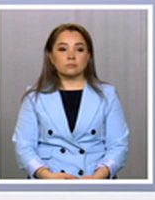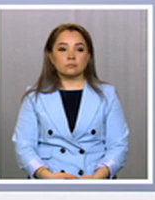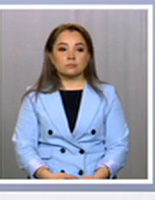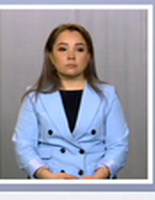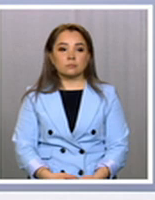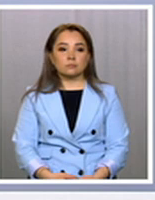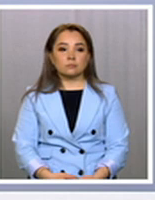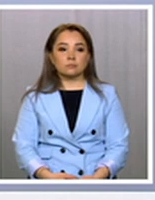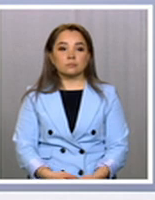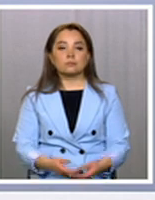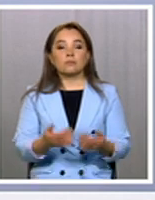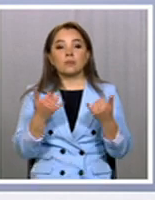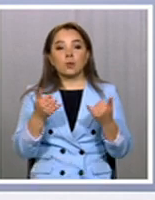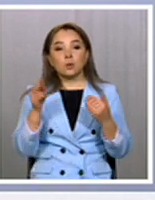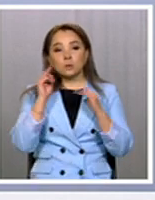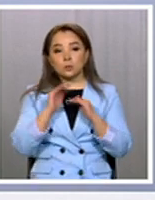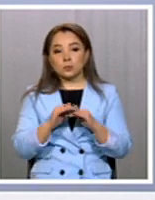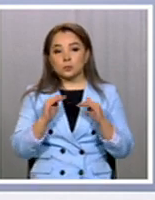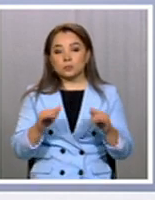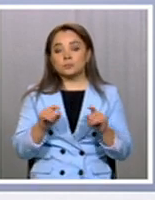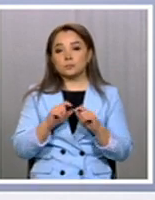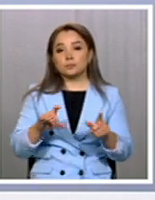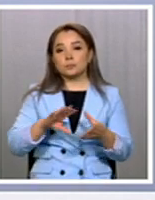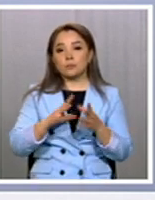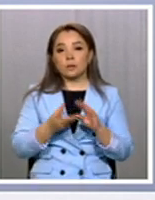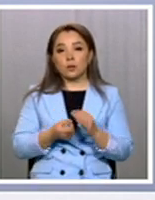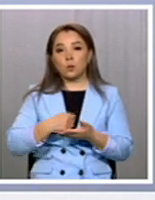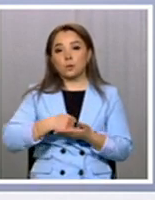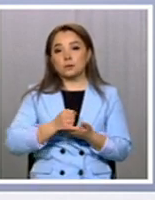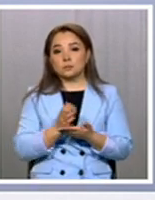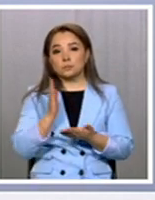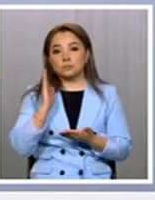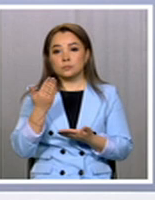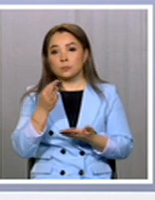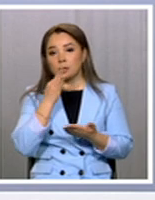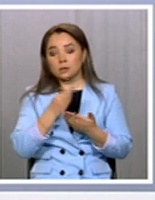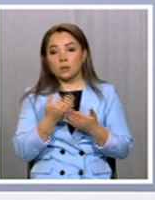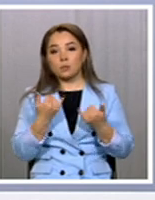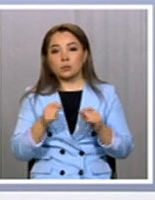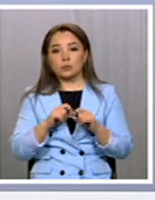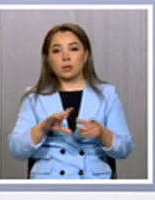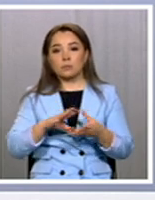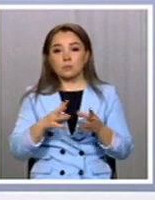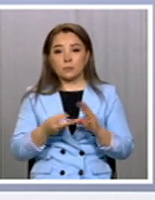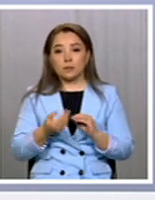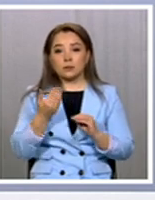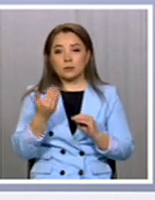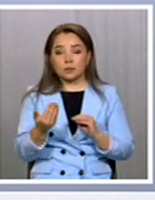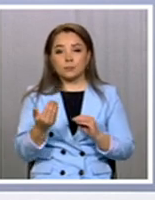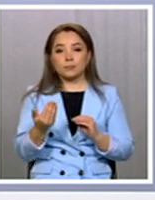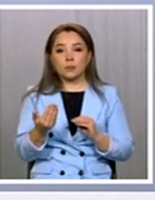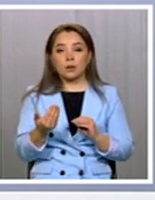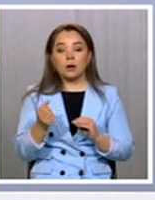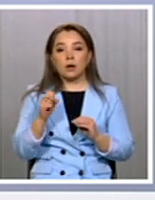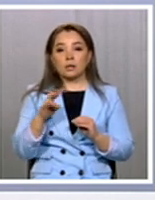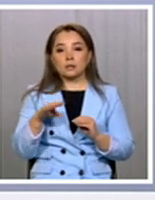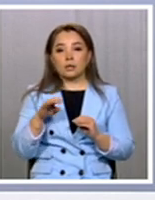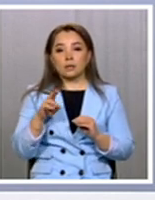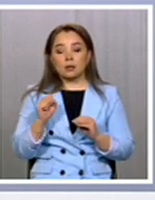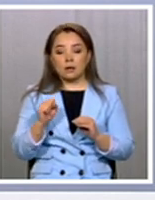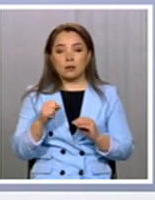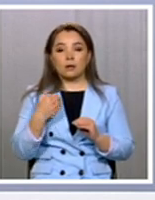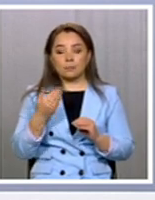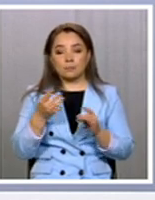Ал оқушылар, сабағымызды қорытындылайтын болсақ, бүгінгі сабақ барысында сіздер антикалық